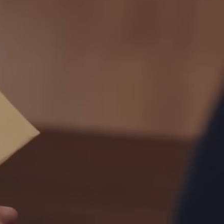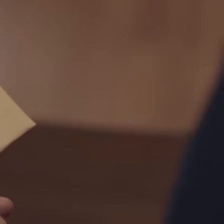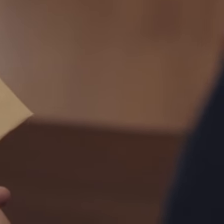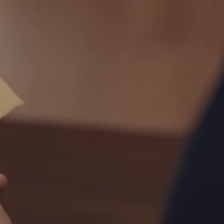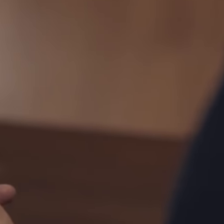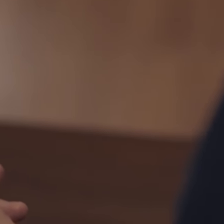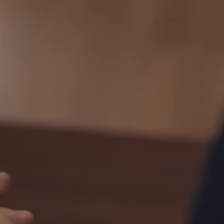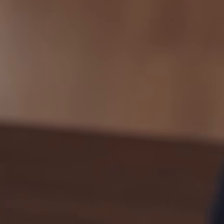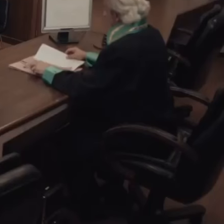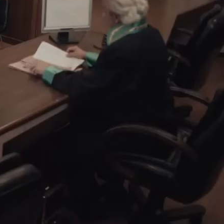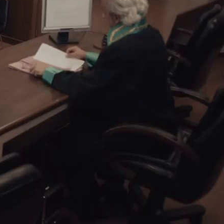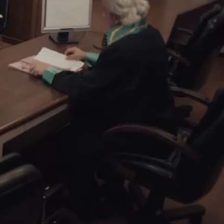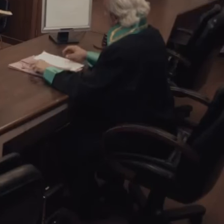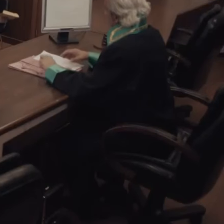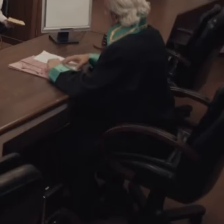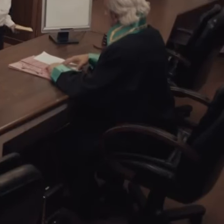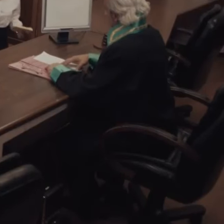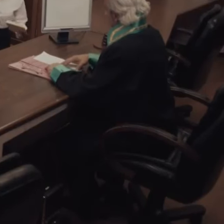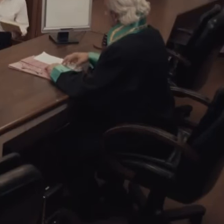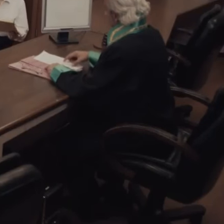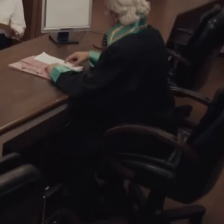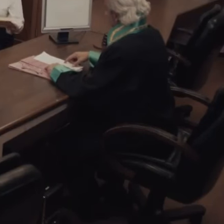Kadın katibe zarfı verip hakime iletti.